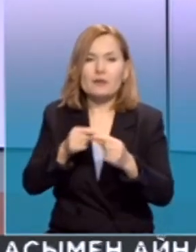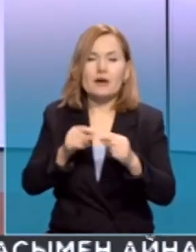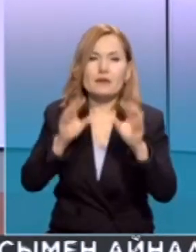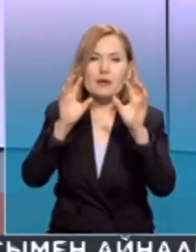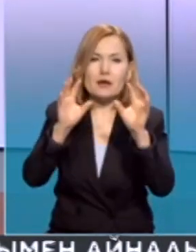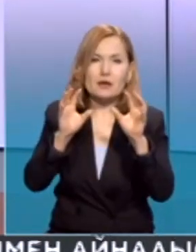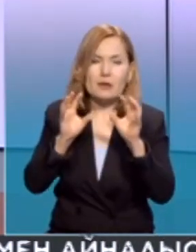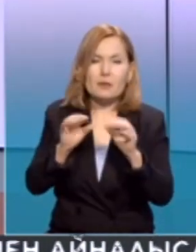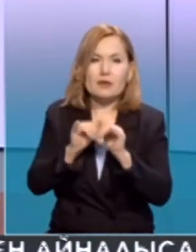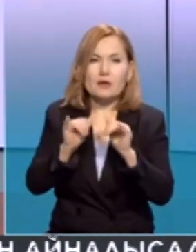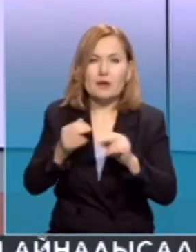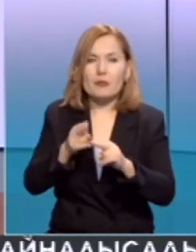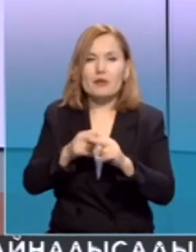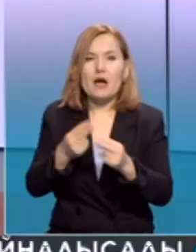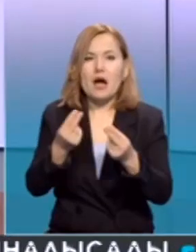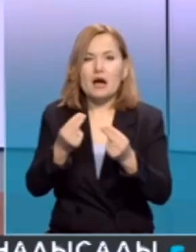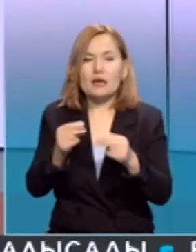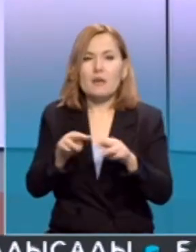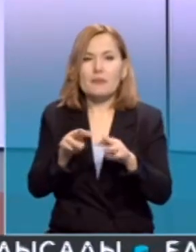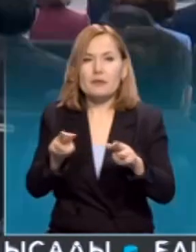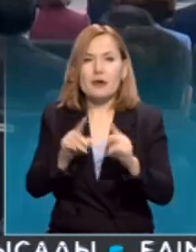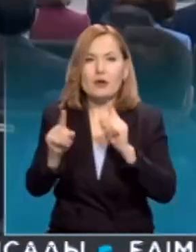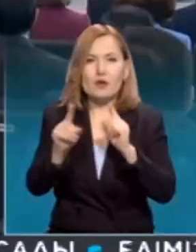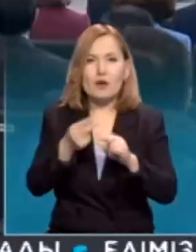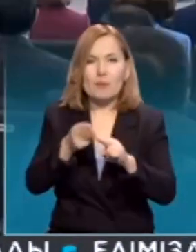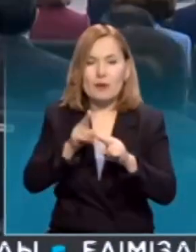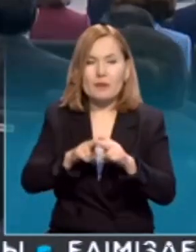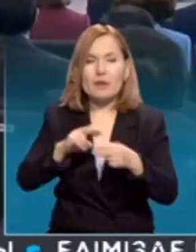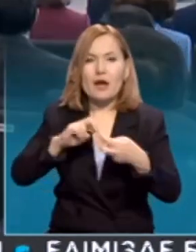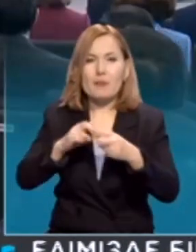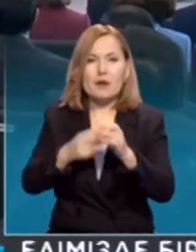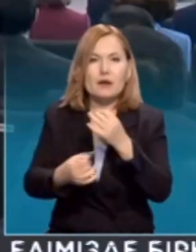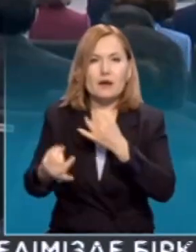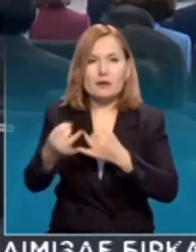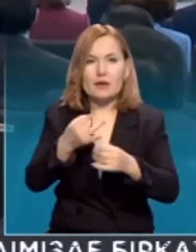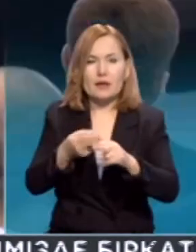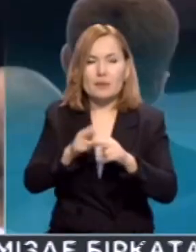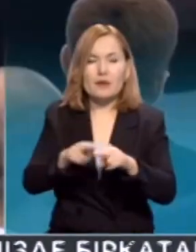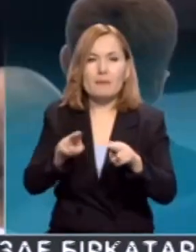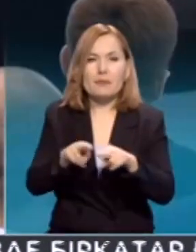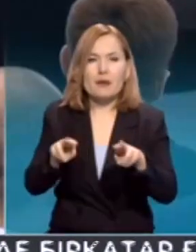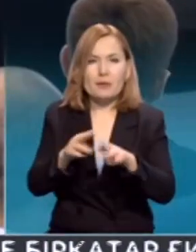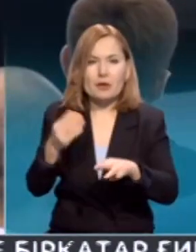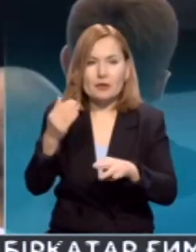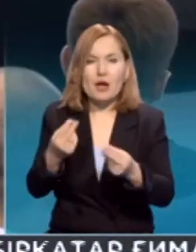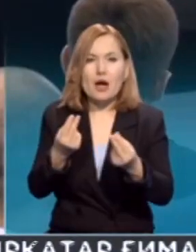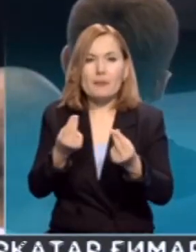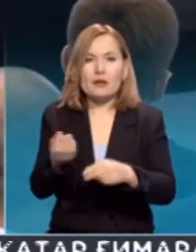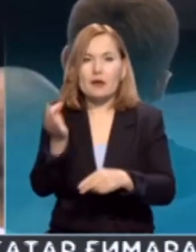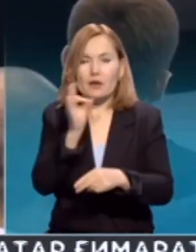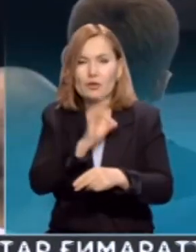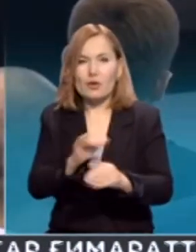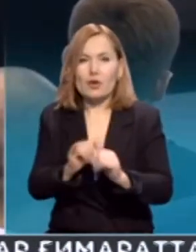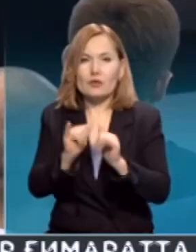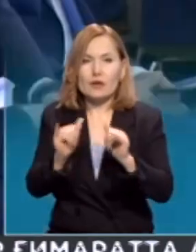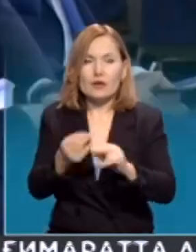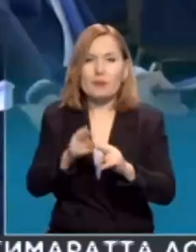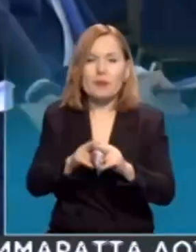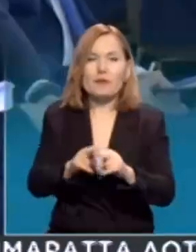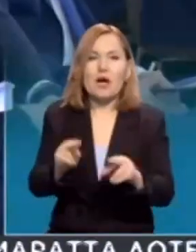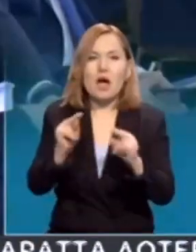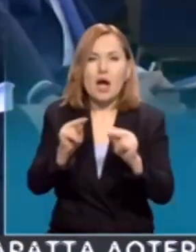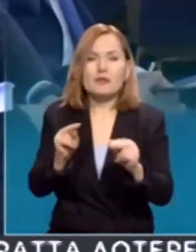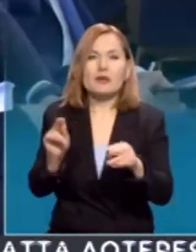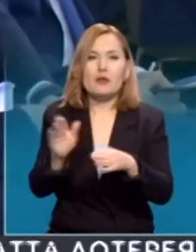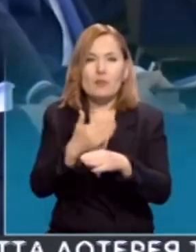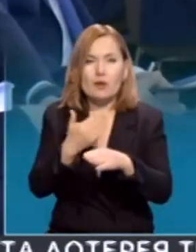заңнаманы жетілдіру. Қаржы министрлігінің алқа мәжілісінде осы мәселелер талқыланды. Премьер-министр бюджет кірісін ұлғайту, оның әділ